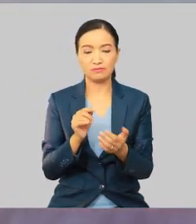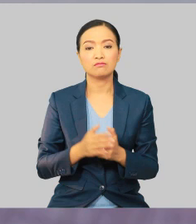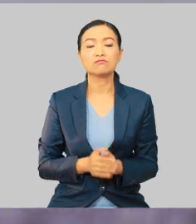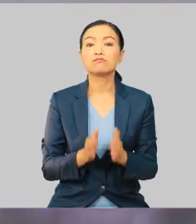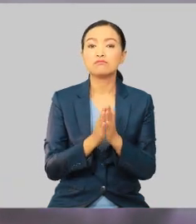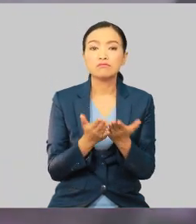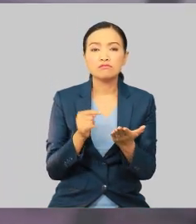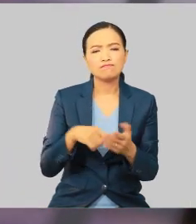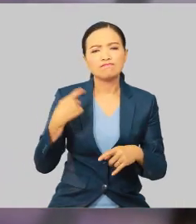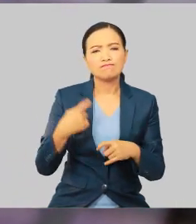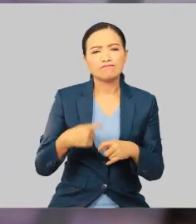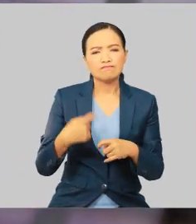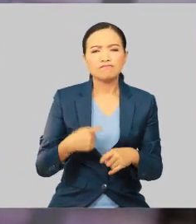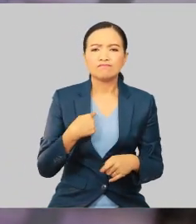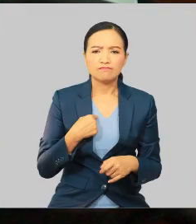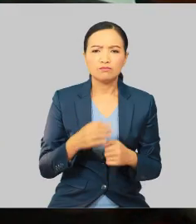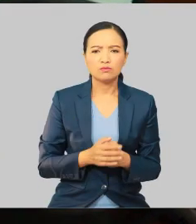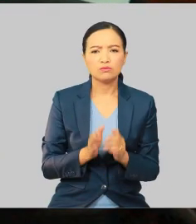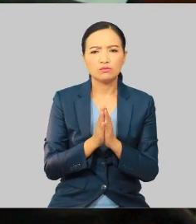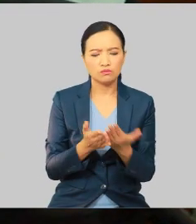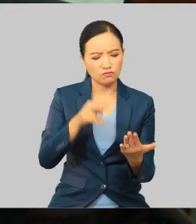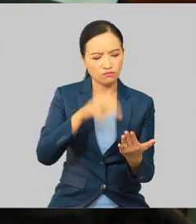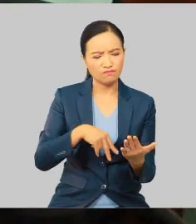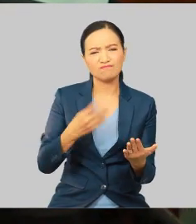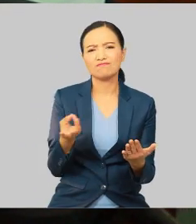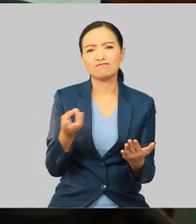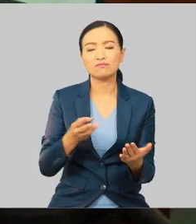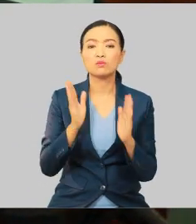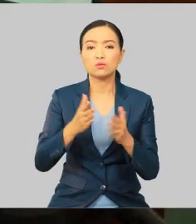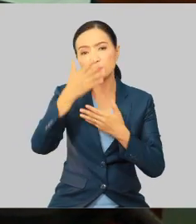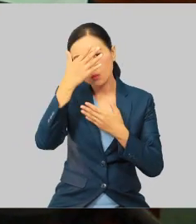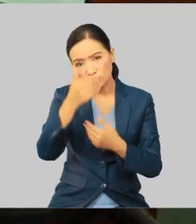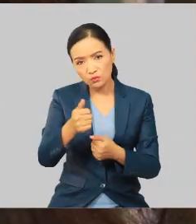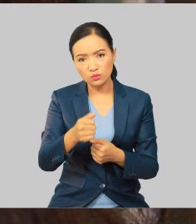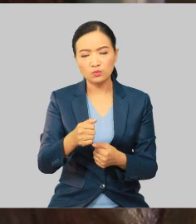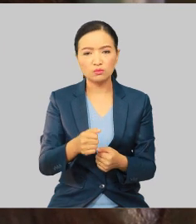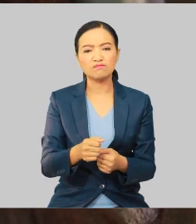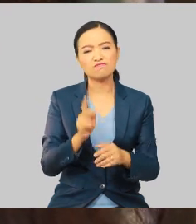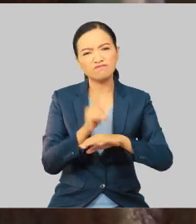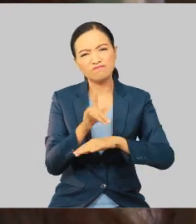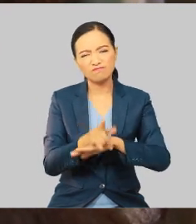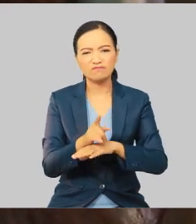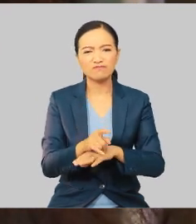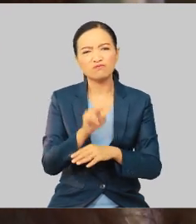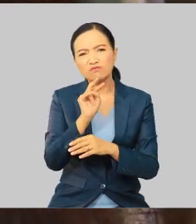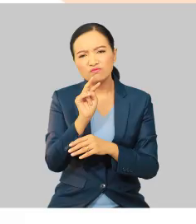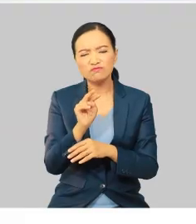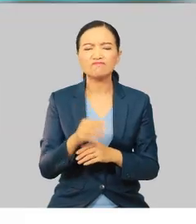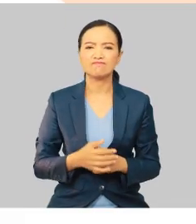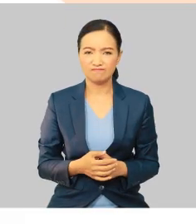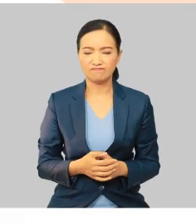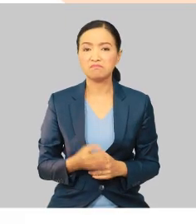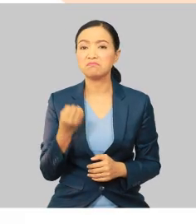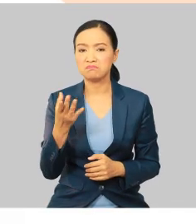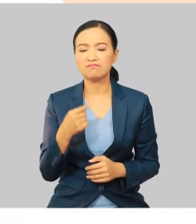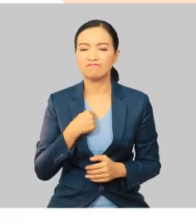อนนี้หนังสือมันก็ยากขึ้นคนอ่านหนังสือน้อยลงแล้วก็คนสนใจในการดูอินเทอร์เน็ตเล่นอินเทอร์เน็ตอะค่ะก็เลยหนูก็เล